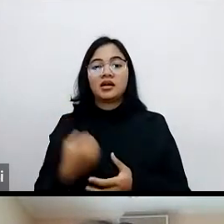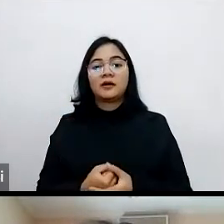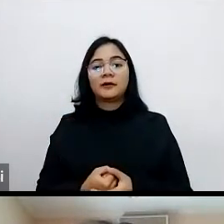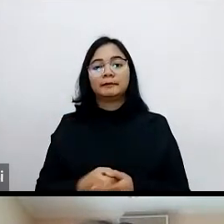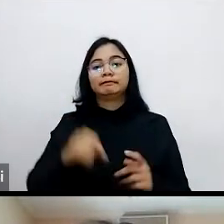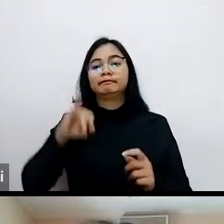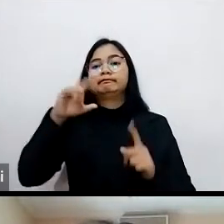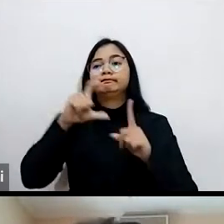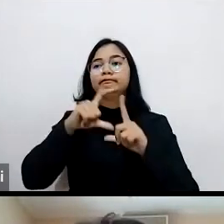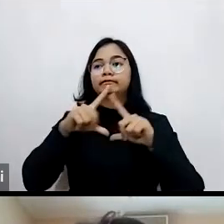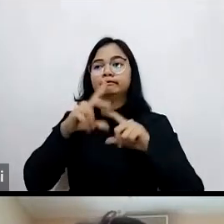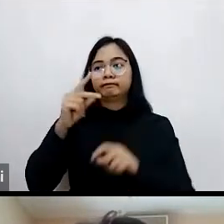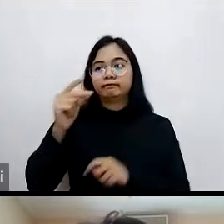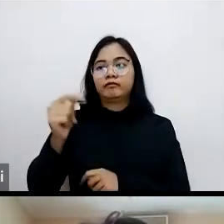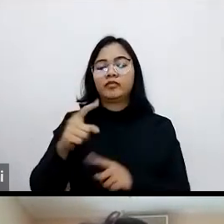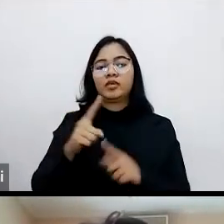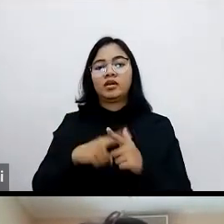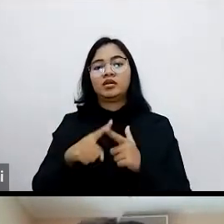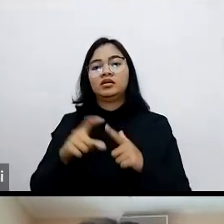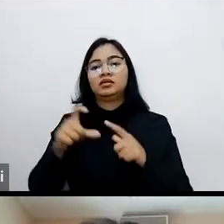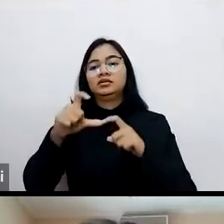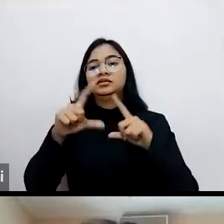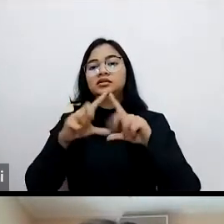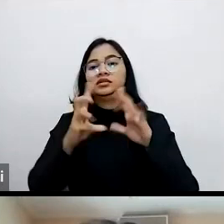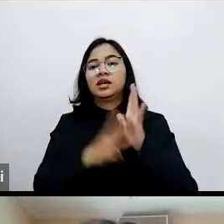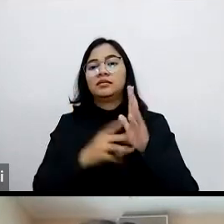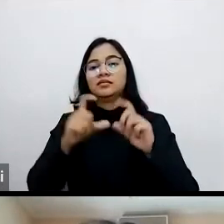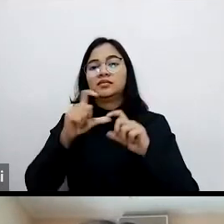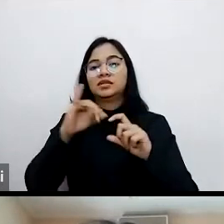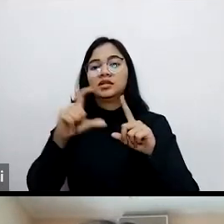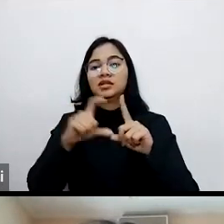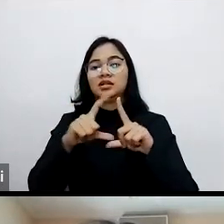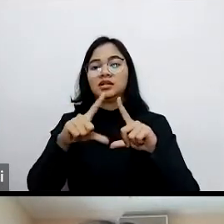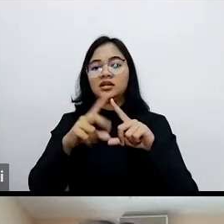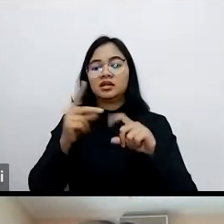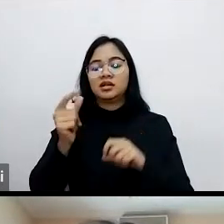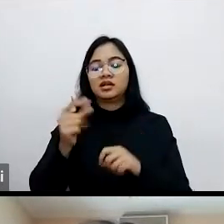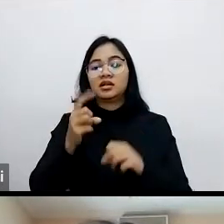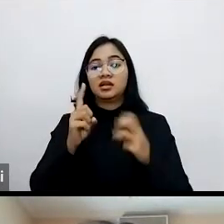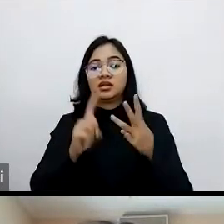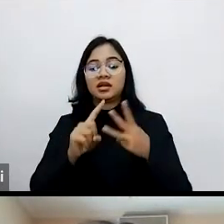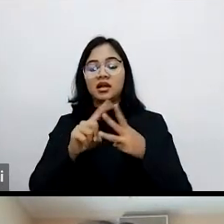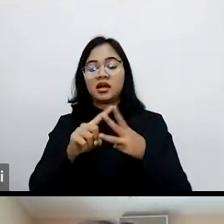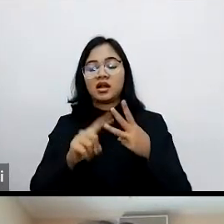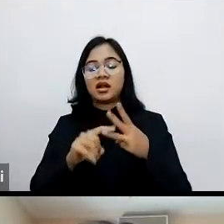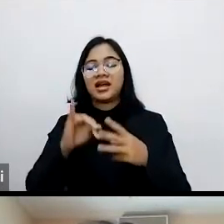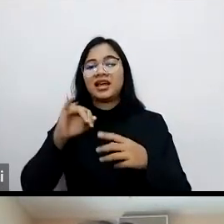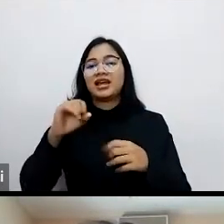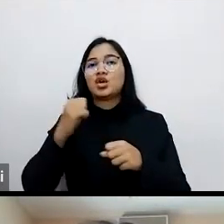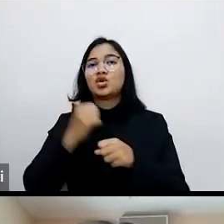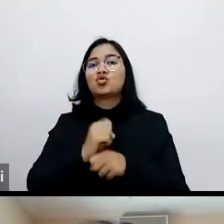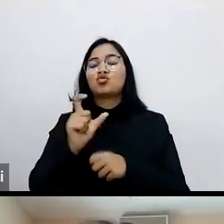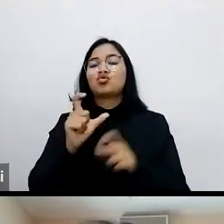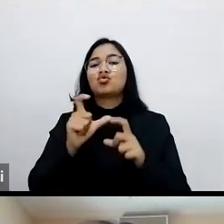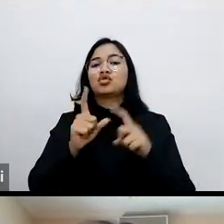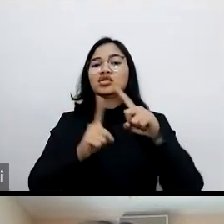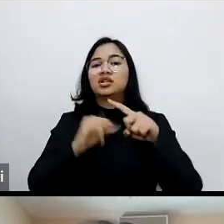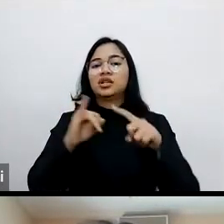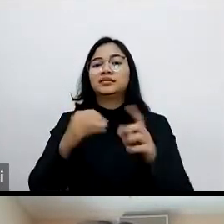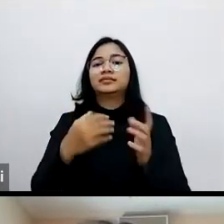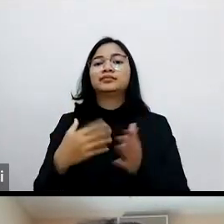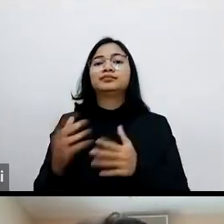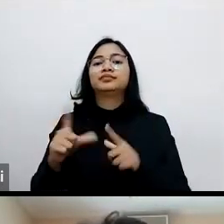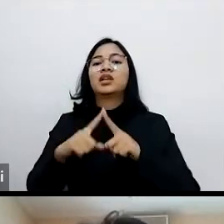Idar atau Samsidar. Yang ketiga ada Igusti Agung Ayuratih atau biasa disapa Gung Yu. Dan keempat